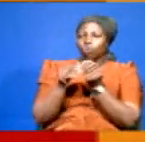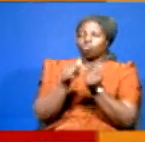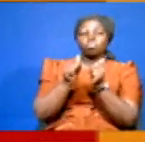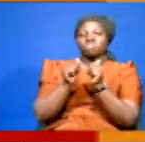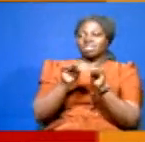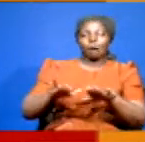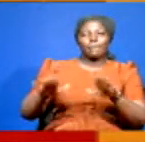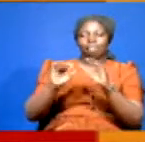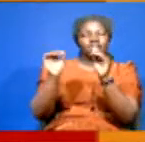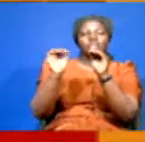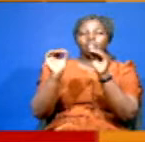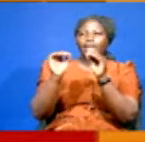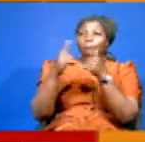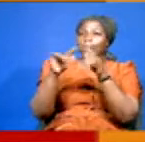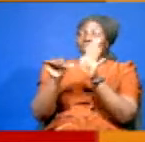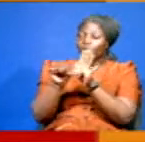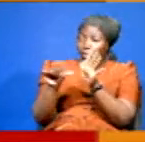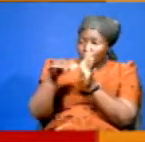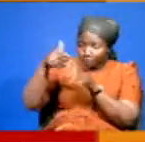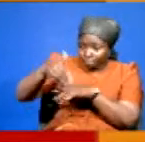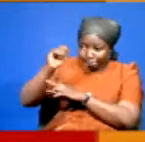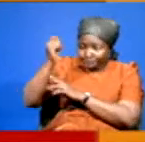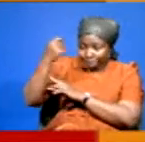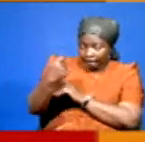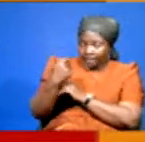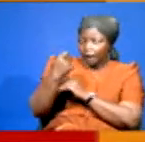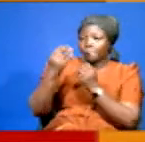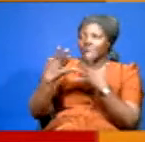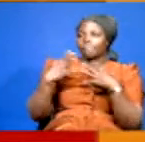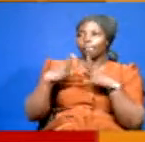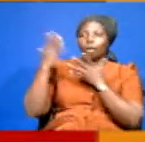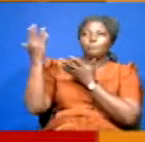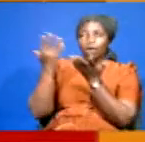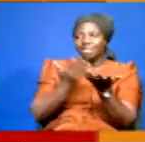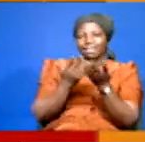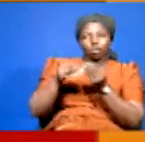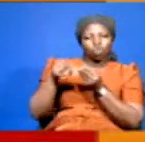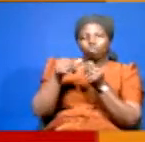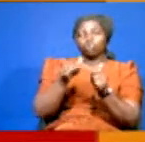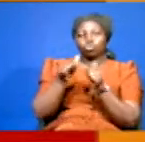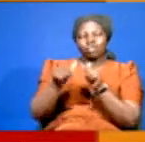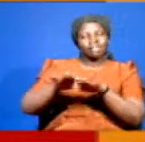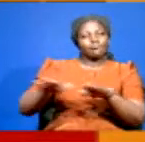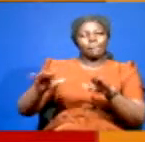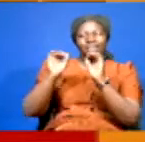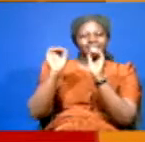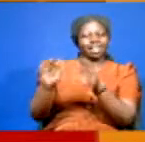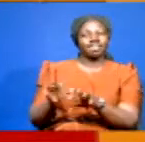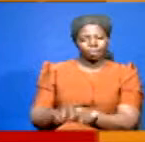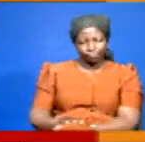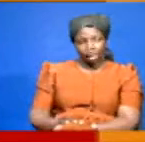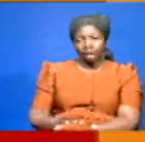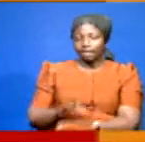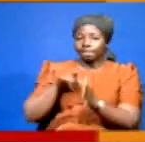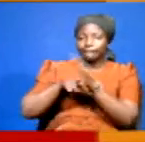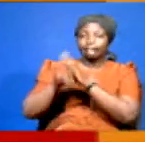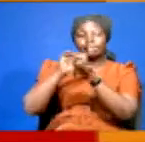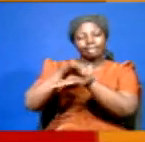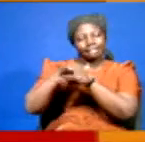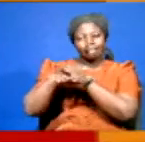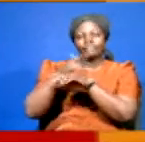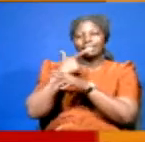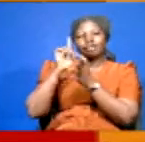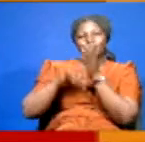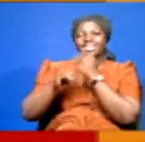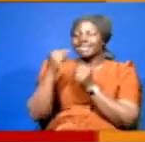la Kenya ni kwamba wengi wanakuja na suluhisho ambayo haidumu. Kwa Kiingereza tunasema every solution must be sustainable. That's